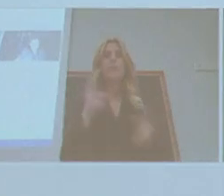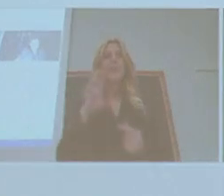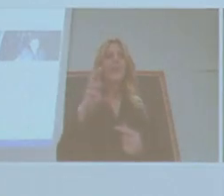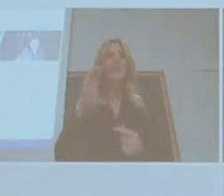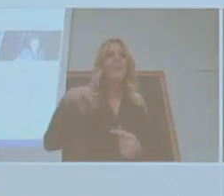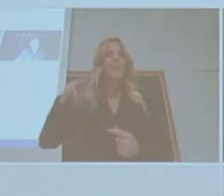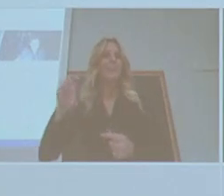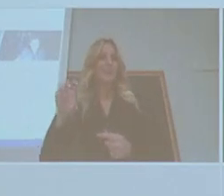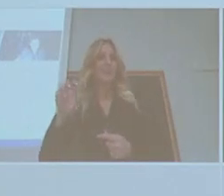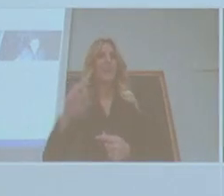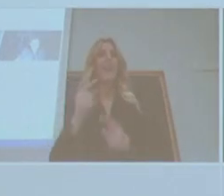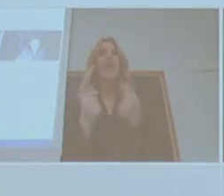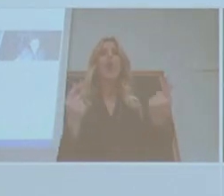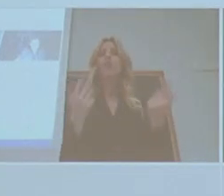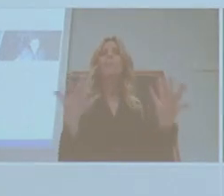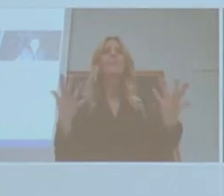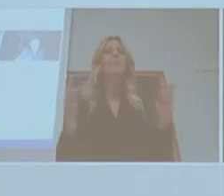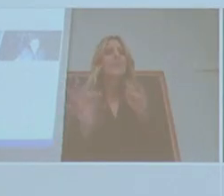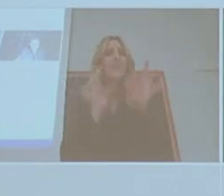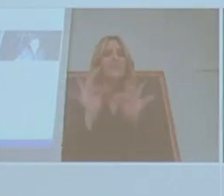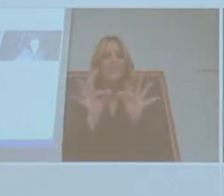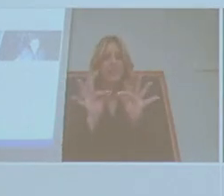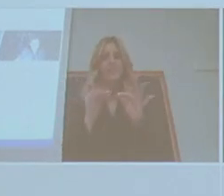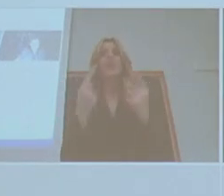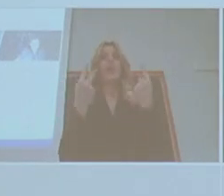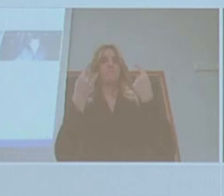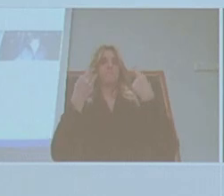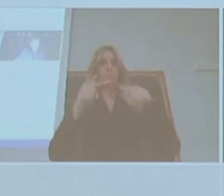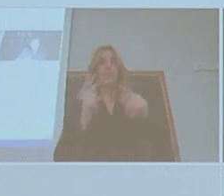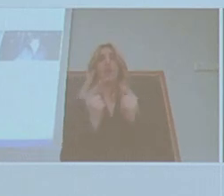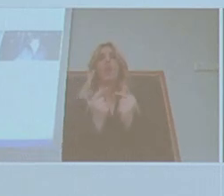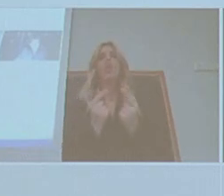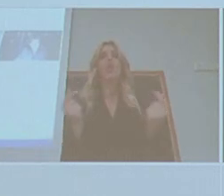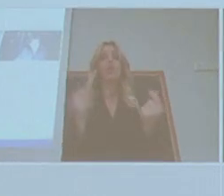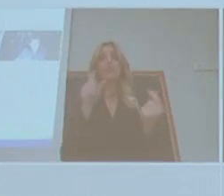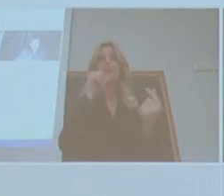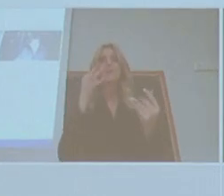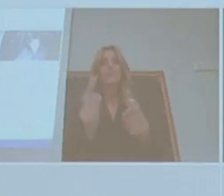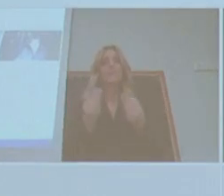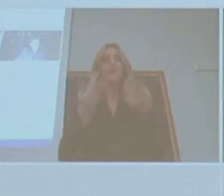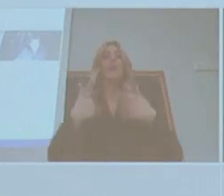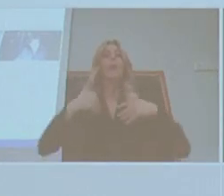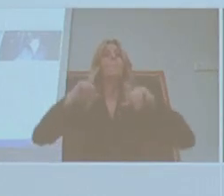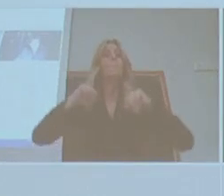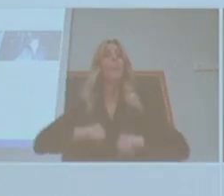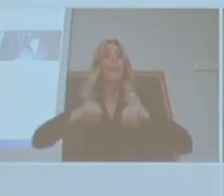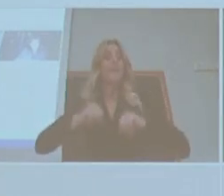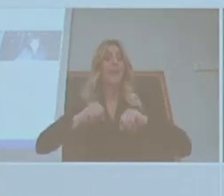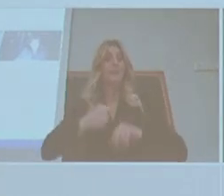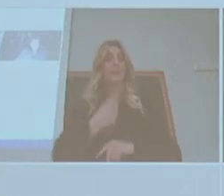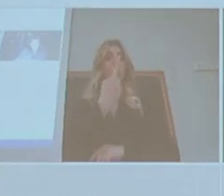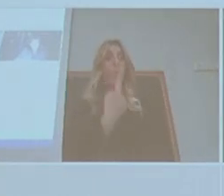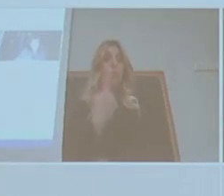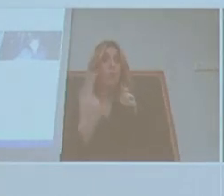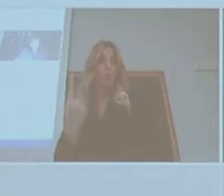cos'è? È un'economia che è in grado di produrre benessere individuale ed equità